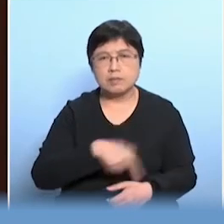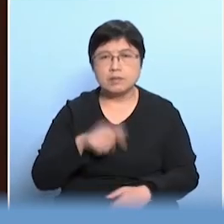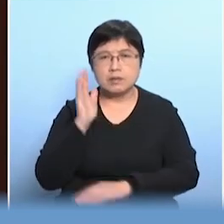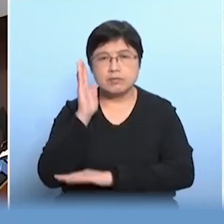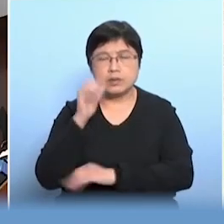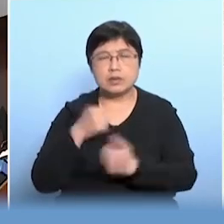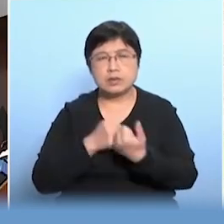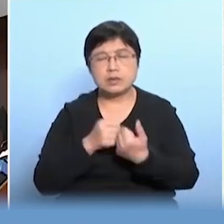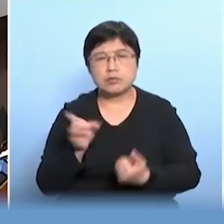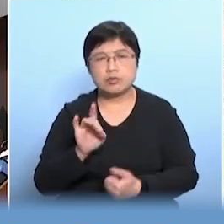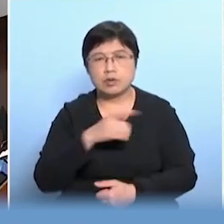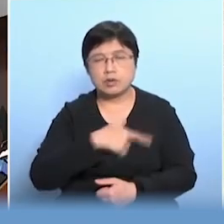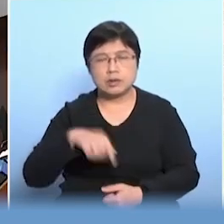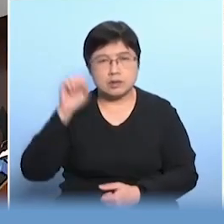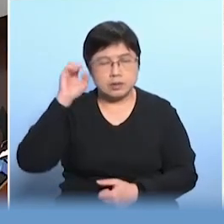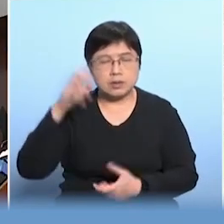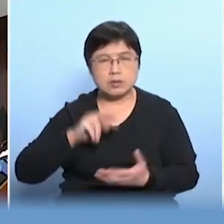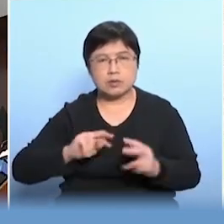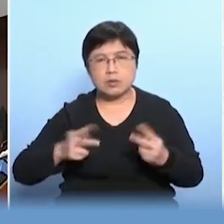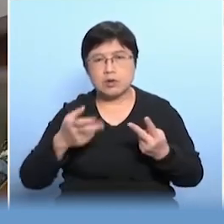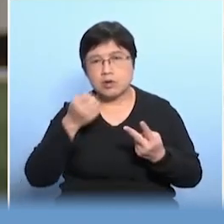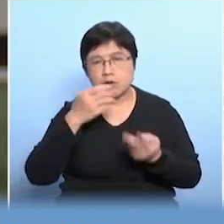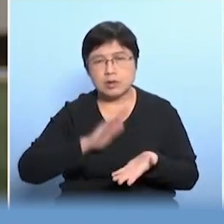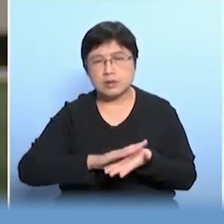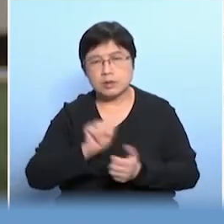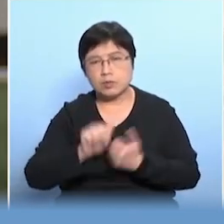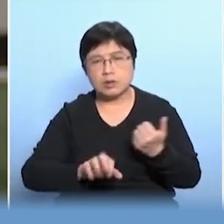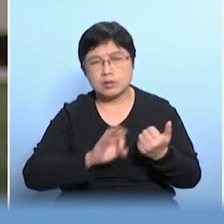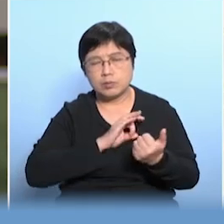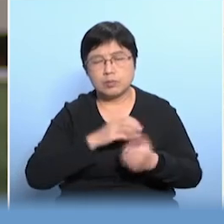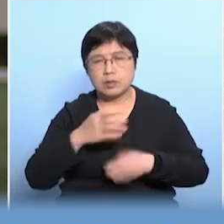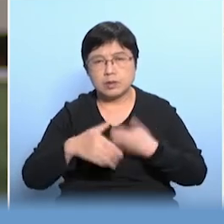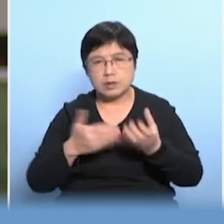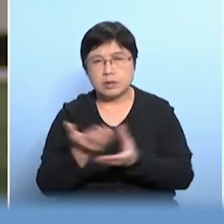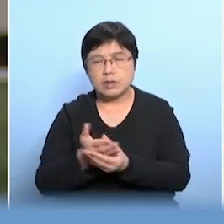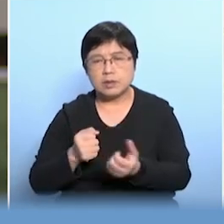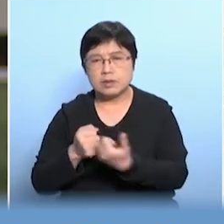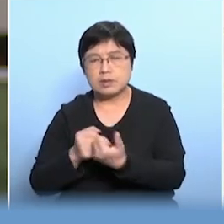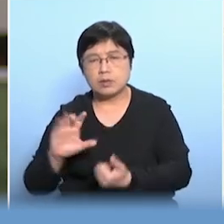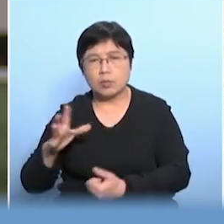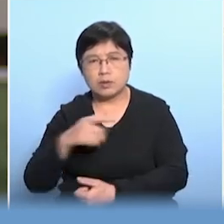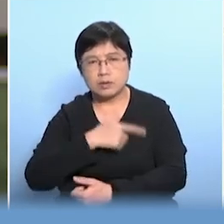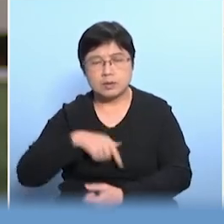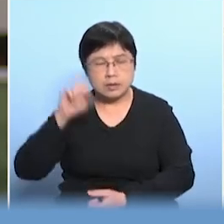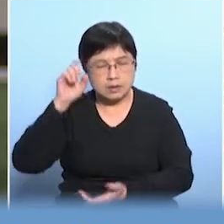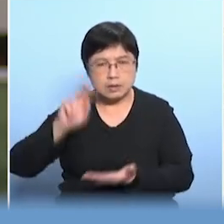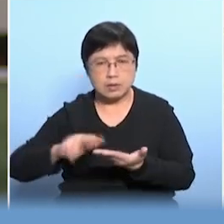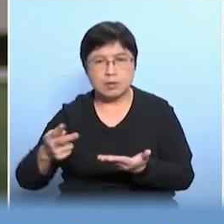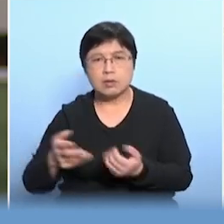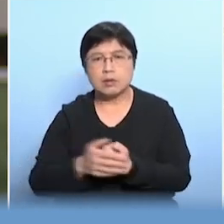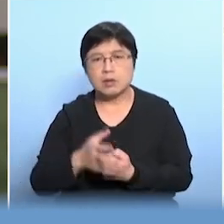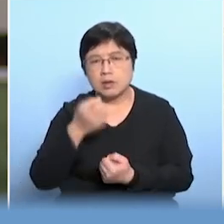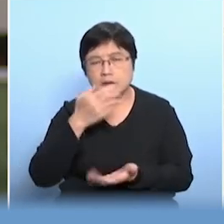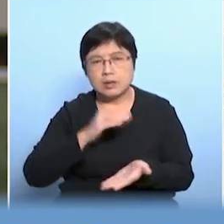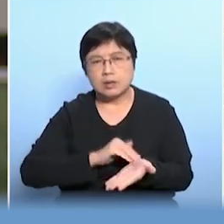主席，我发言支持张宇人议员提出的改革香港医务委员会的议案，同埋亦都会支持黄国议员提出的修正案。香